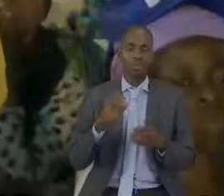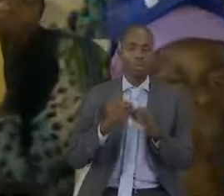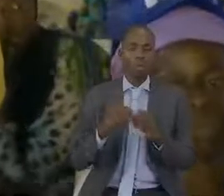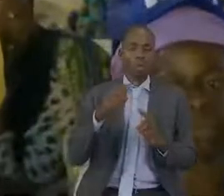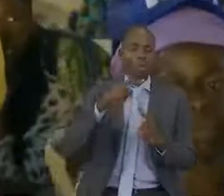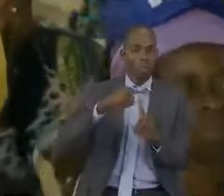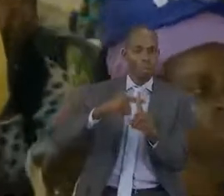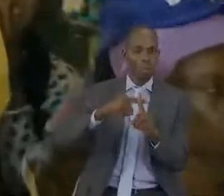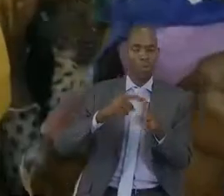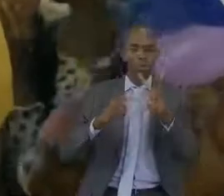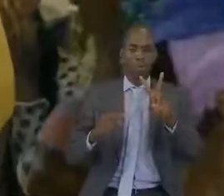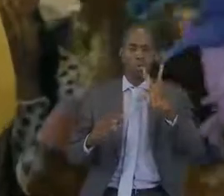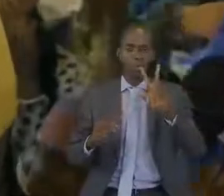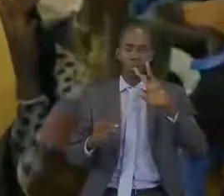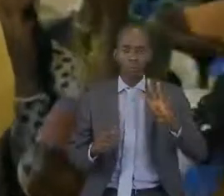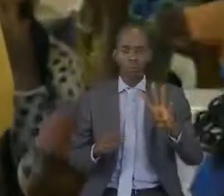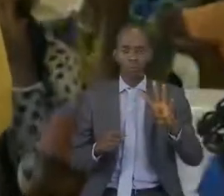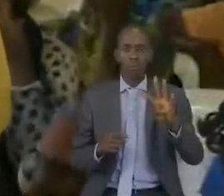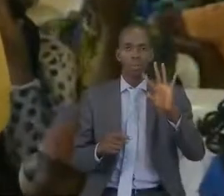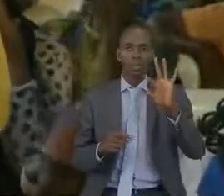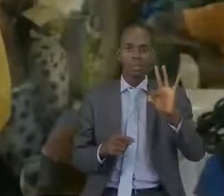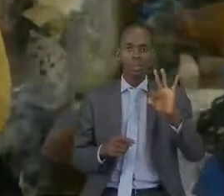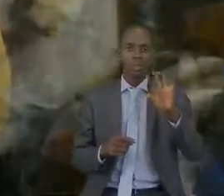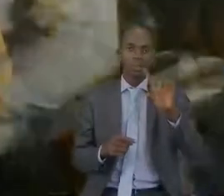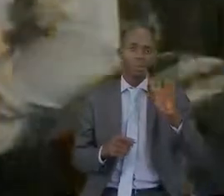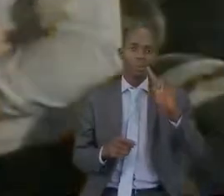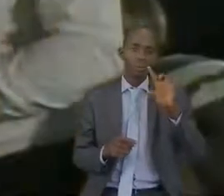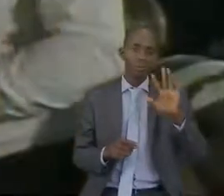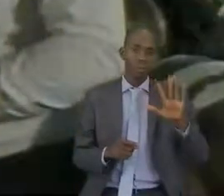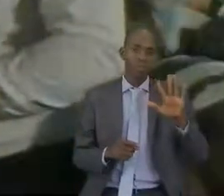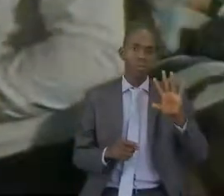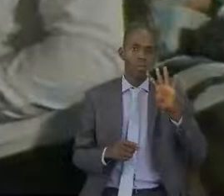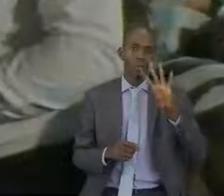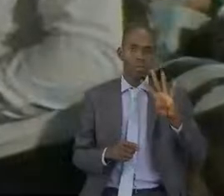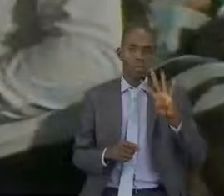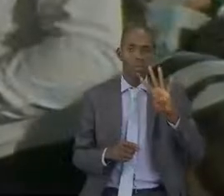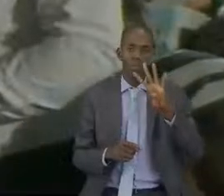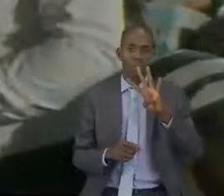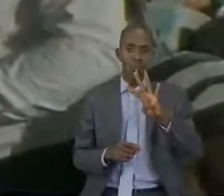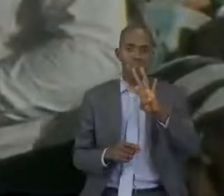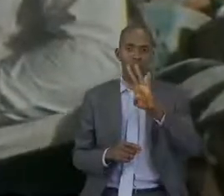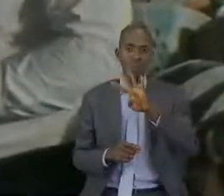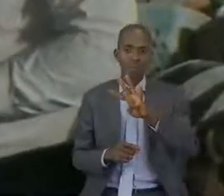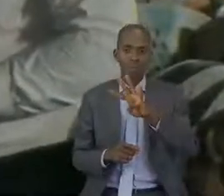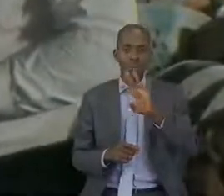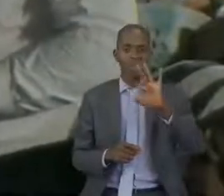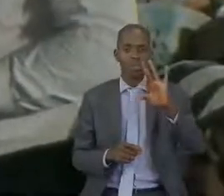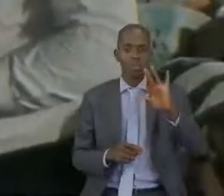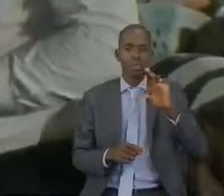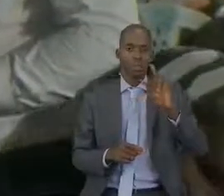notez plus 234 91 54 44 92 63.